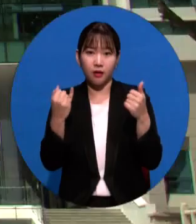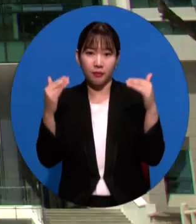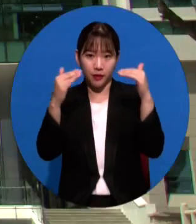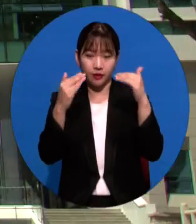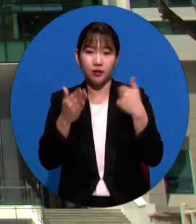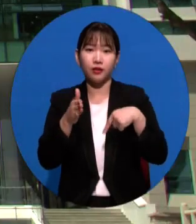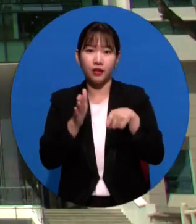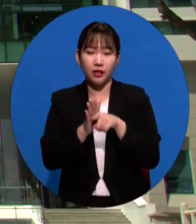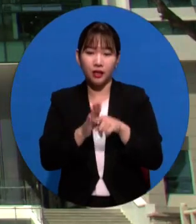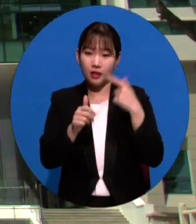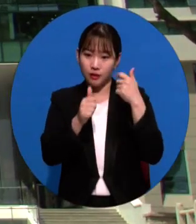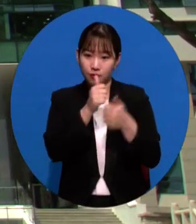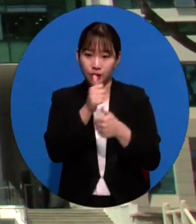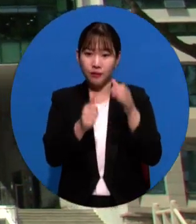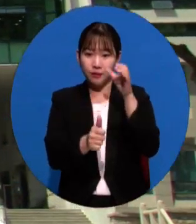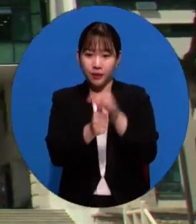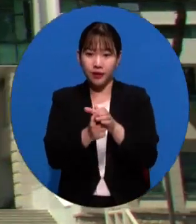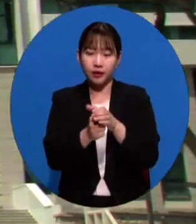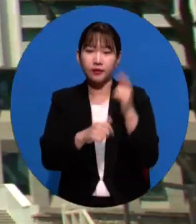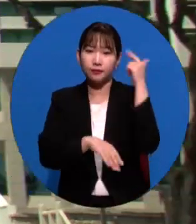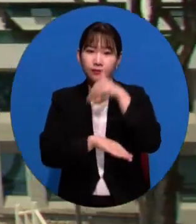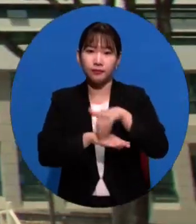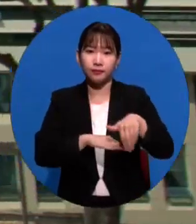반영하기 위한 자문위원 위촉 등의 활용할 예정입니다